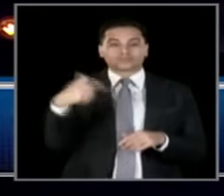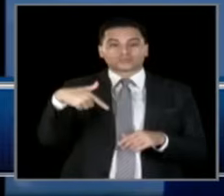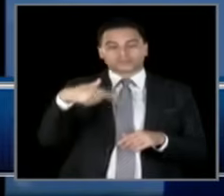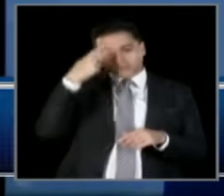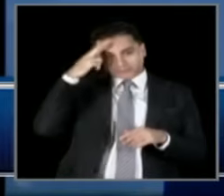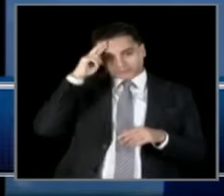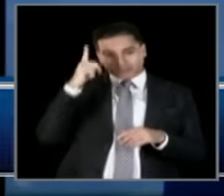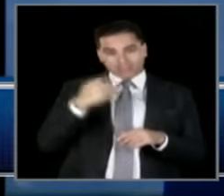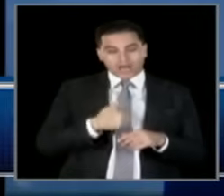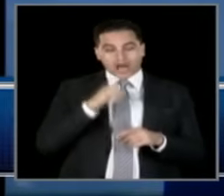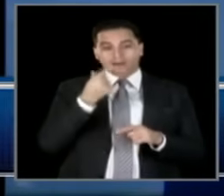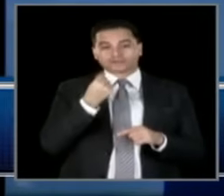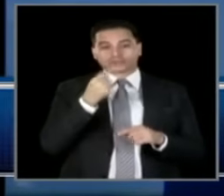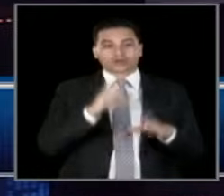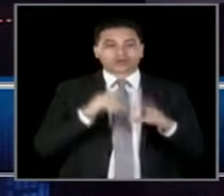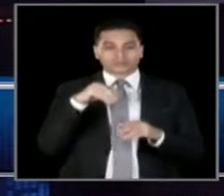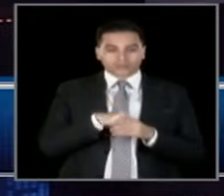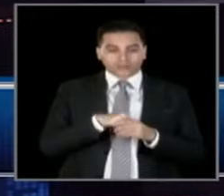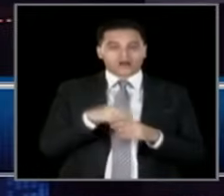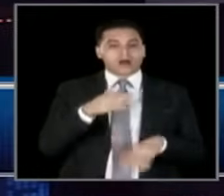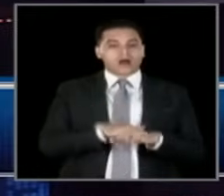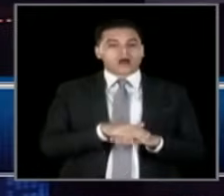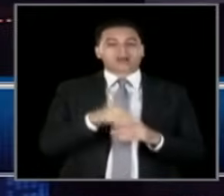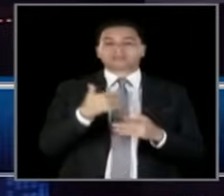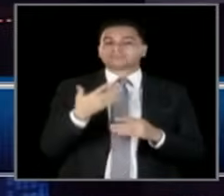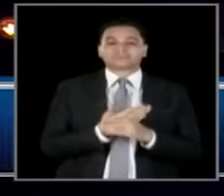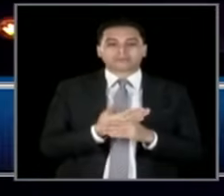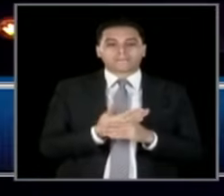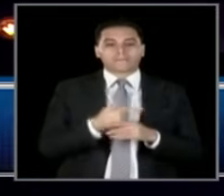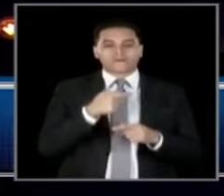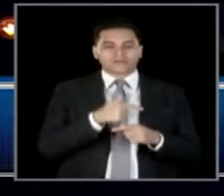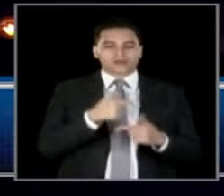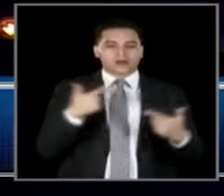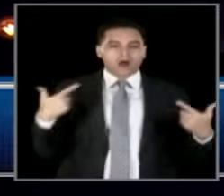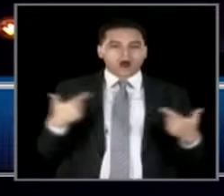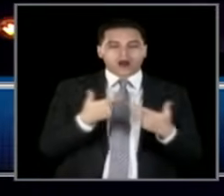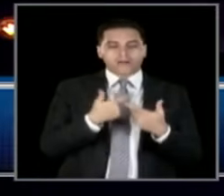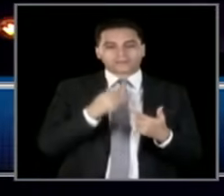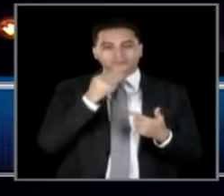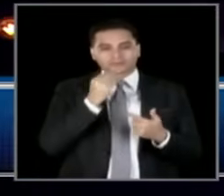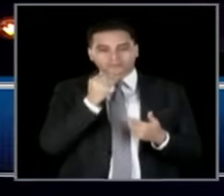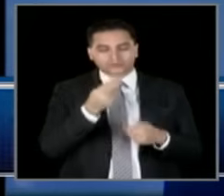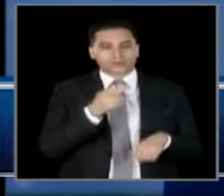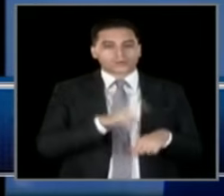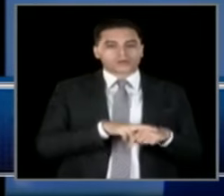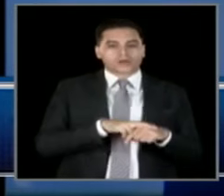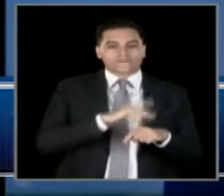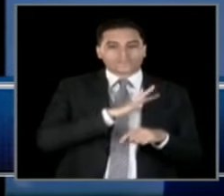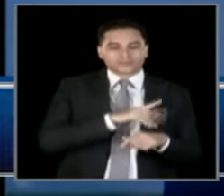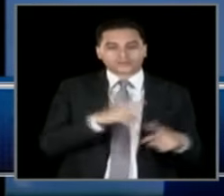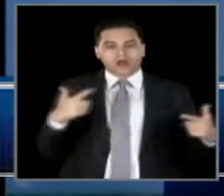1965، 15 قصة بتدور حوالين المقاومة والنضال ضد